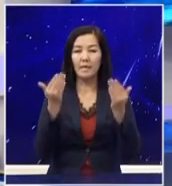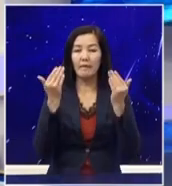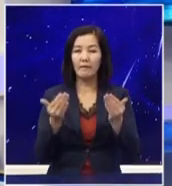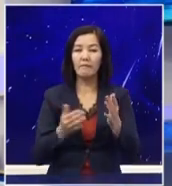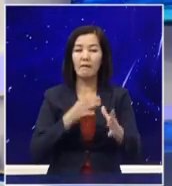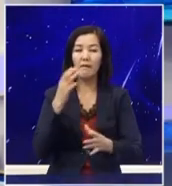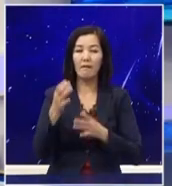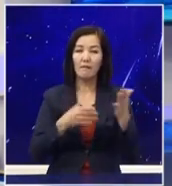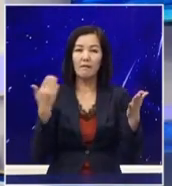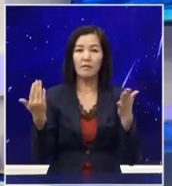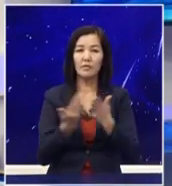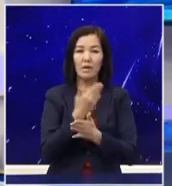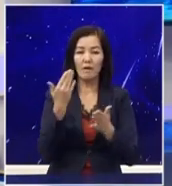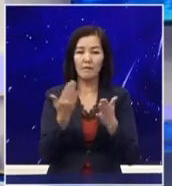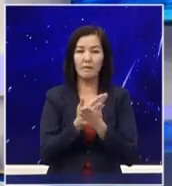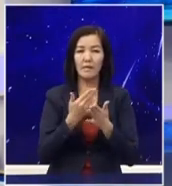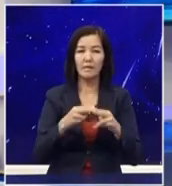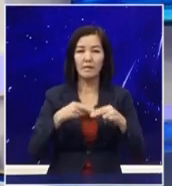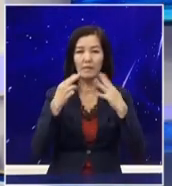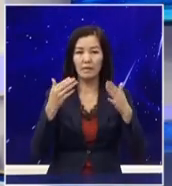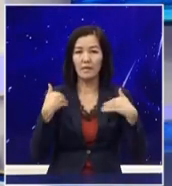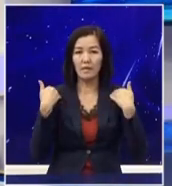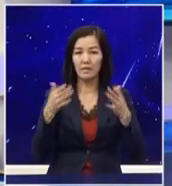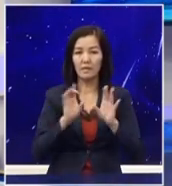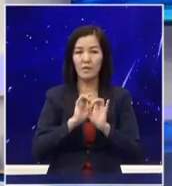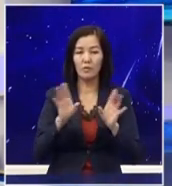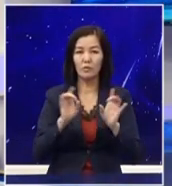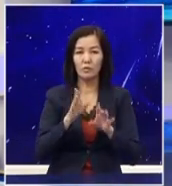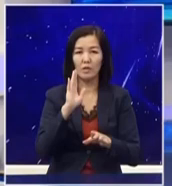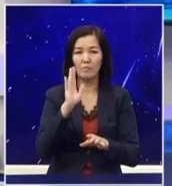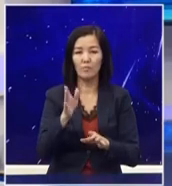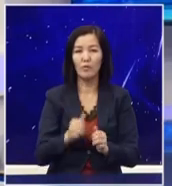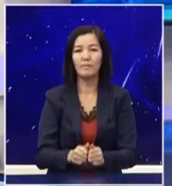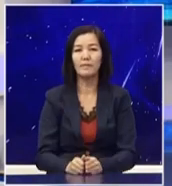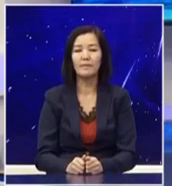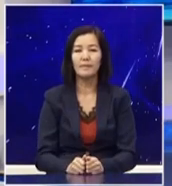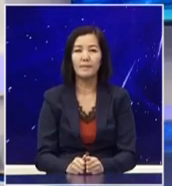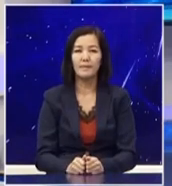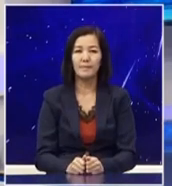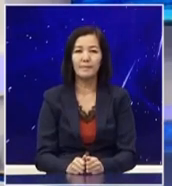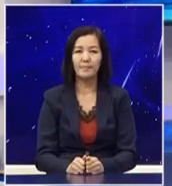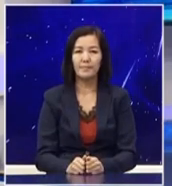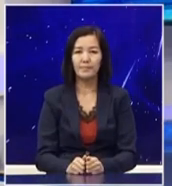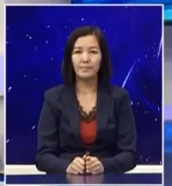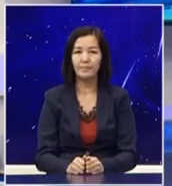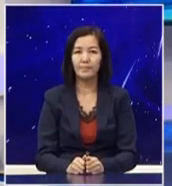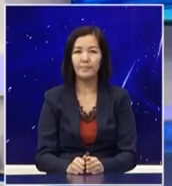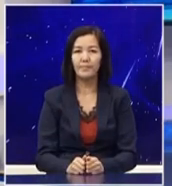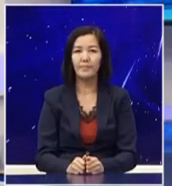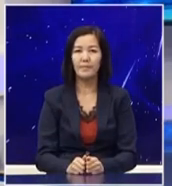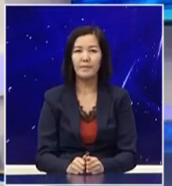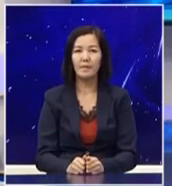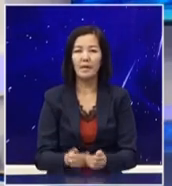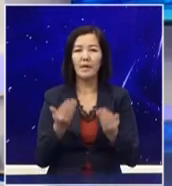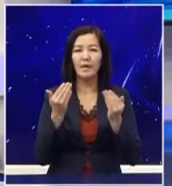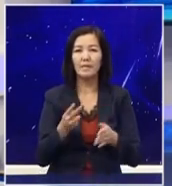Енді әлем елдерінен бірек ақпар. Түркияда карантин талаптарын бұзғандар жаппай жазаланып жатыр. Белгіленген заң қағидасы бойынша